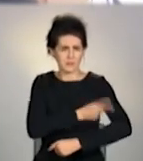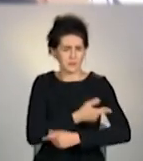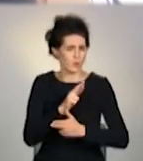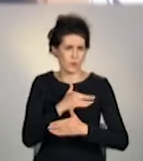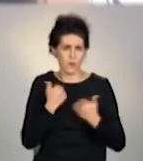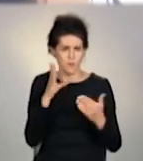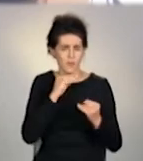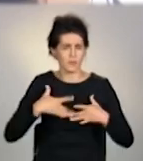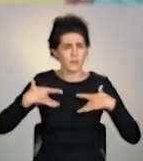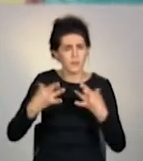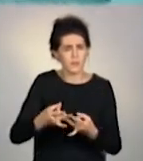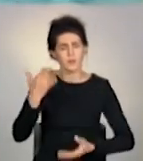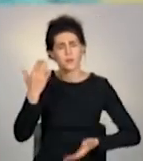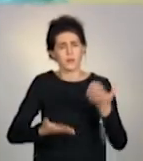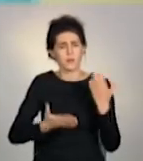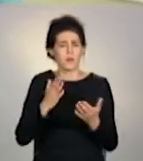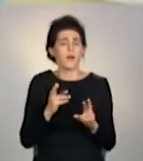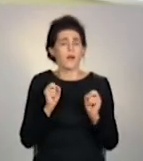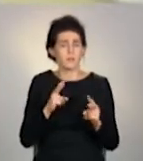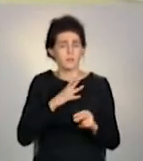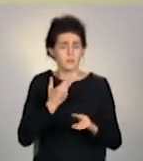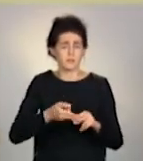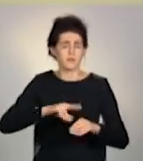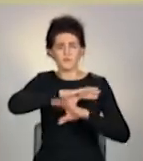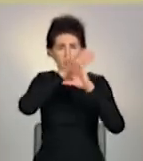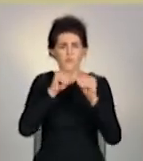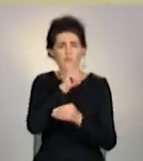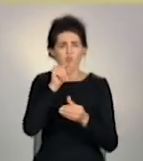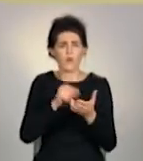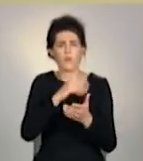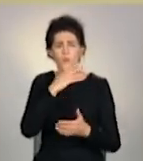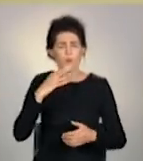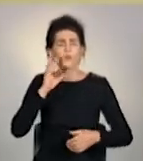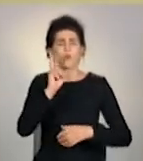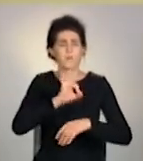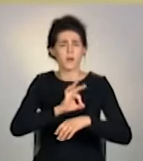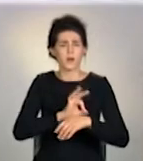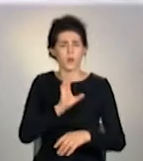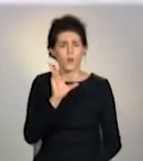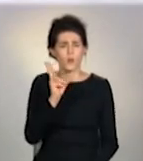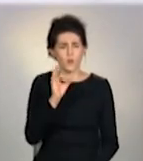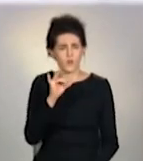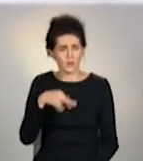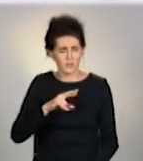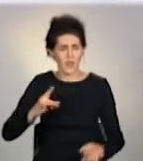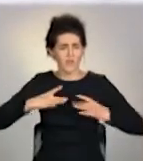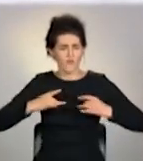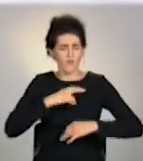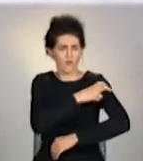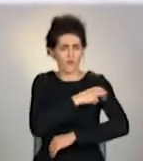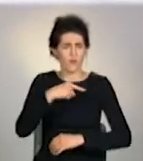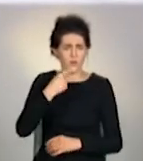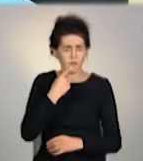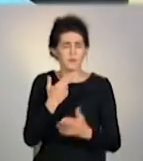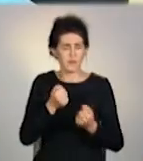знаєте, перестануть діяти. Із подібними питаннями від пацієнтів, які перехворіли на ковід, неврологи стикаються нерідко.